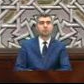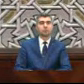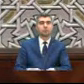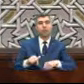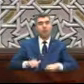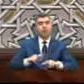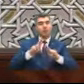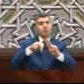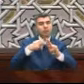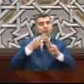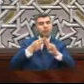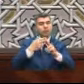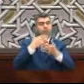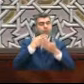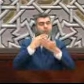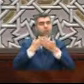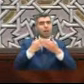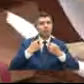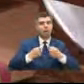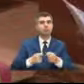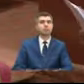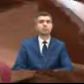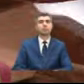شكرا سيدة الرئيسة، شكرا